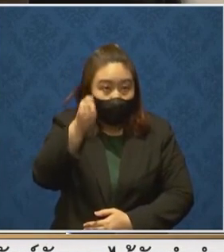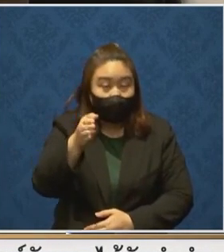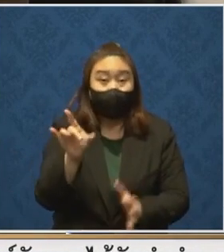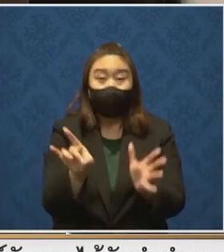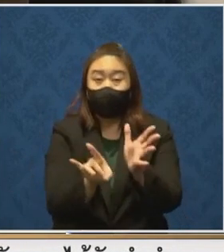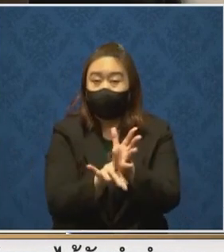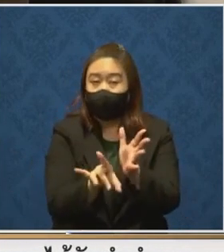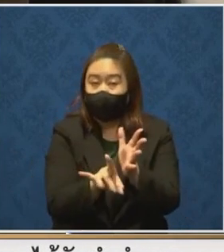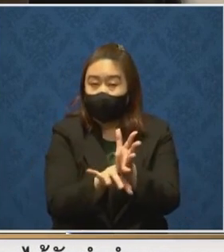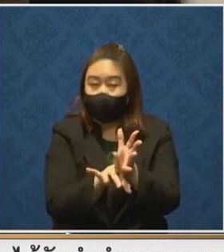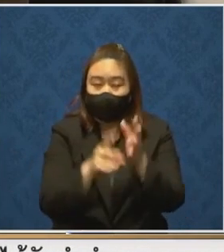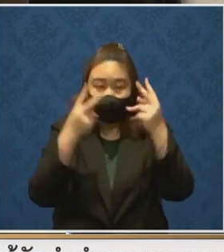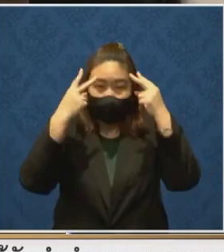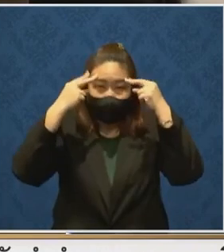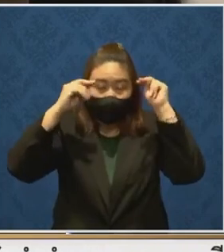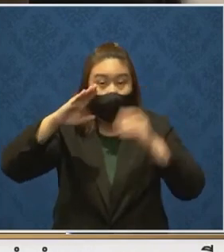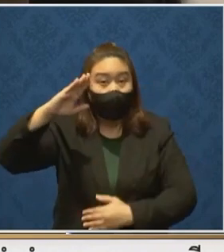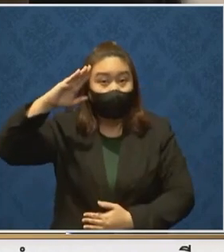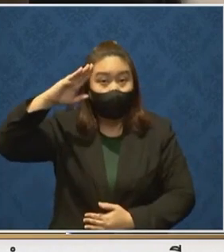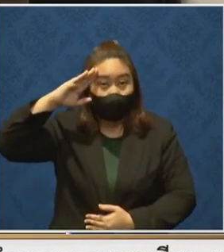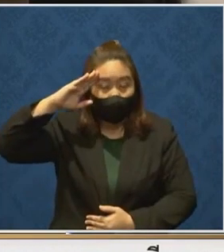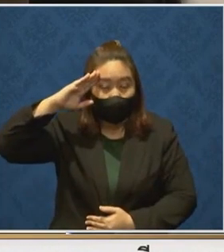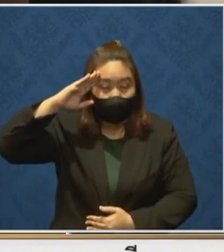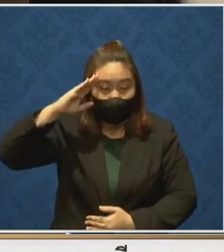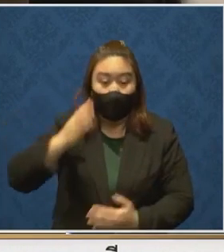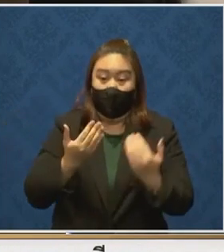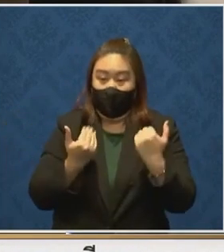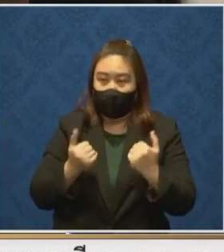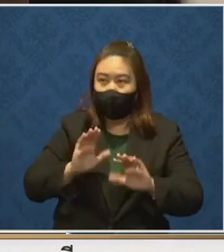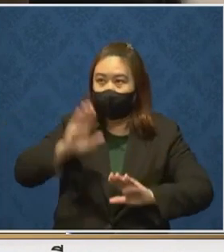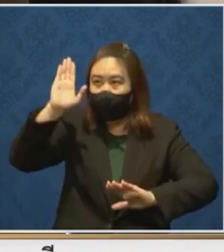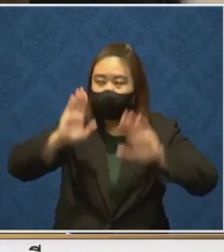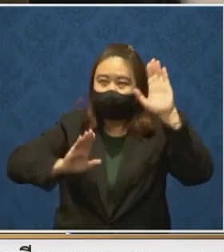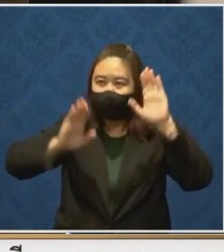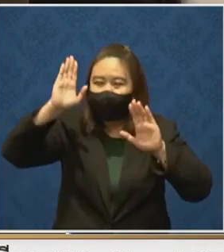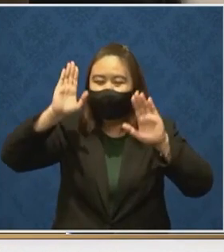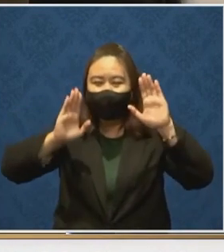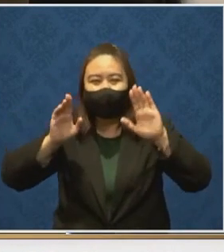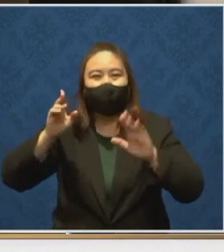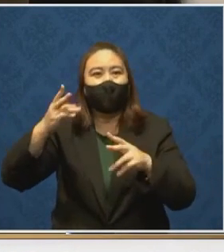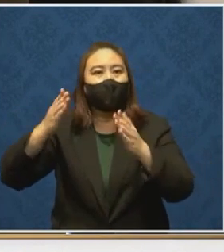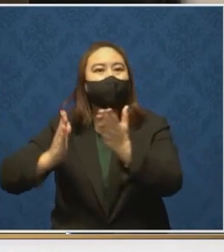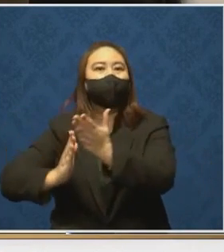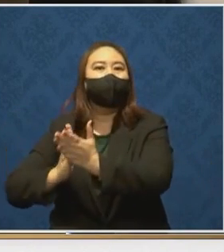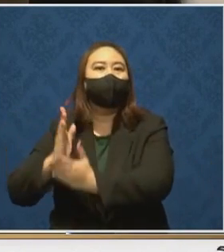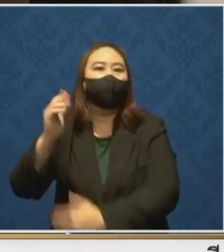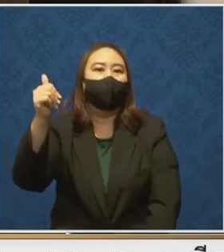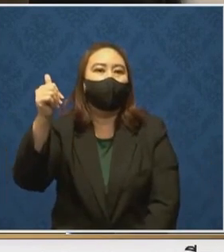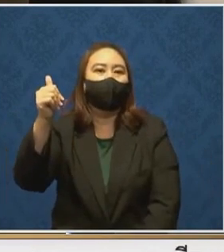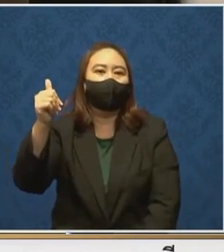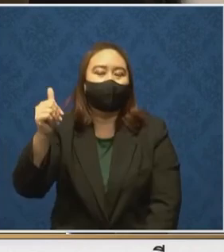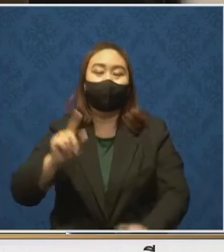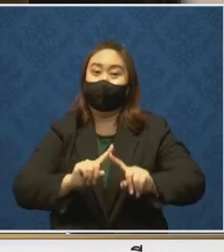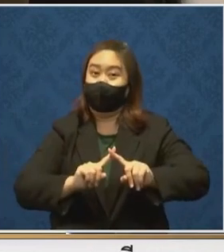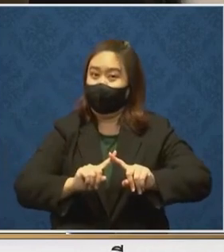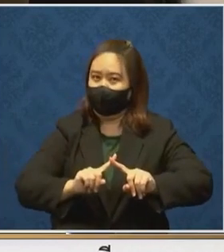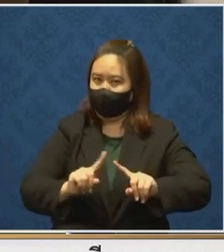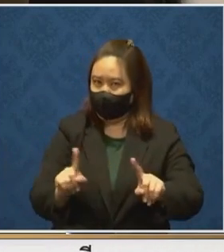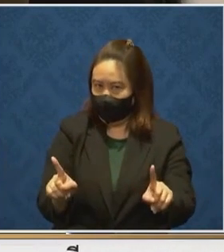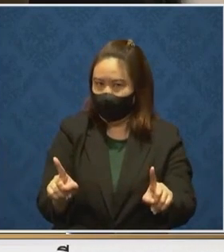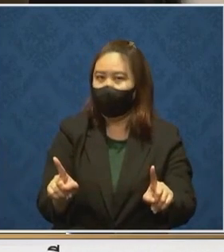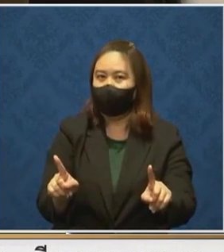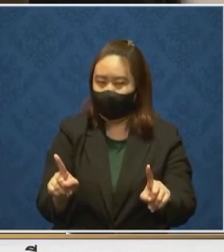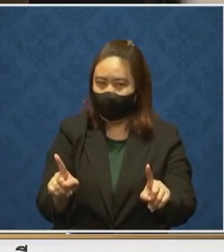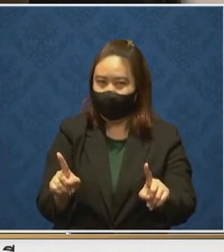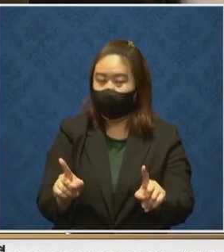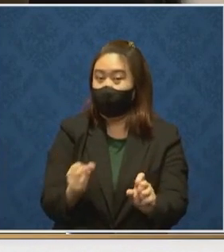พ้นเอกประยุติรอดจากการ milligrams deleไม่ไ้วางใจในครั้งนี้ได้แต่จะไม่มีวางรอดผ้นจาก